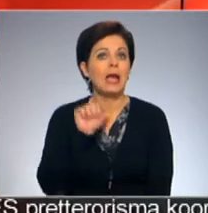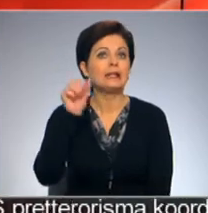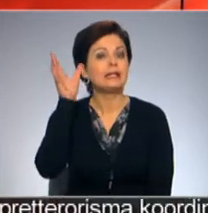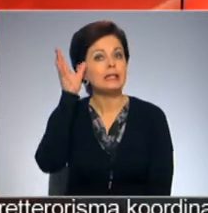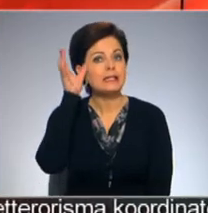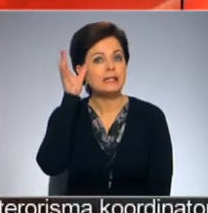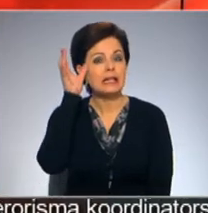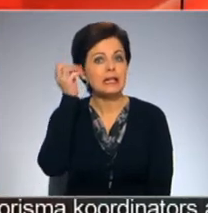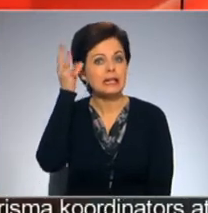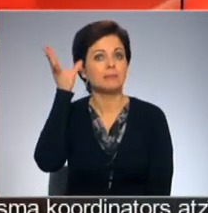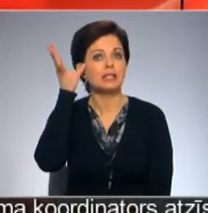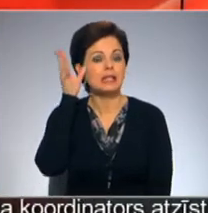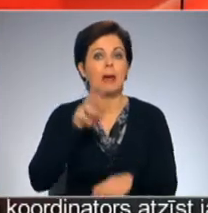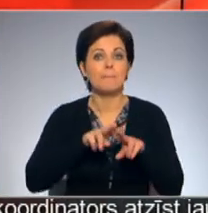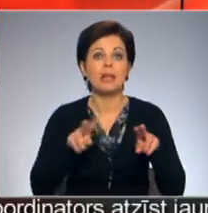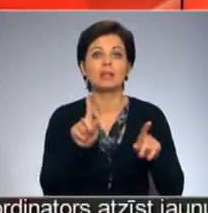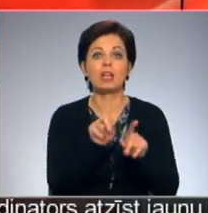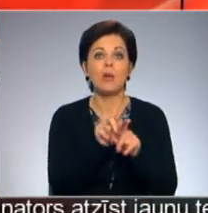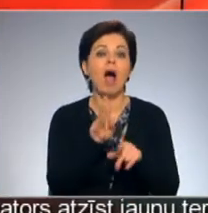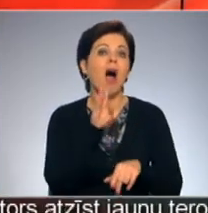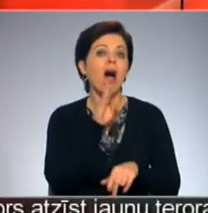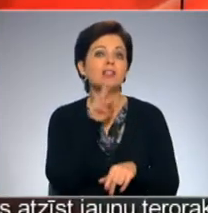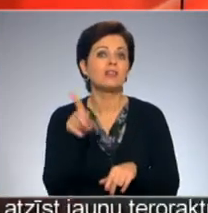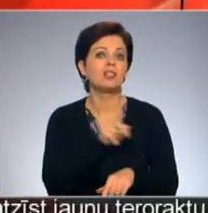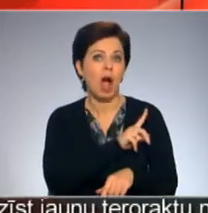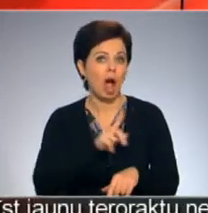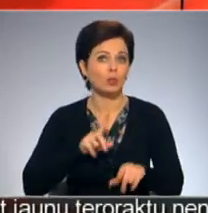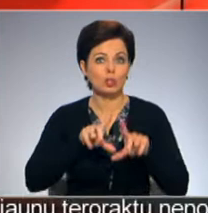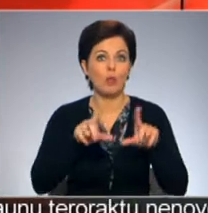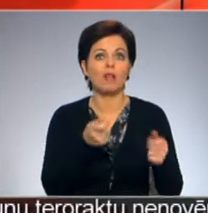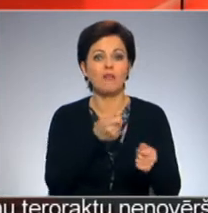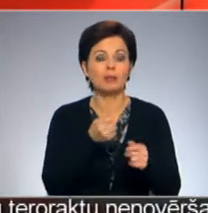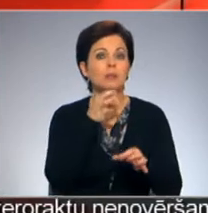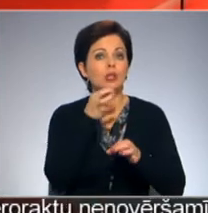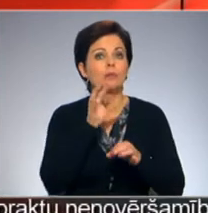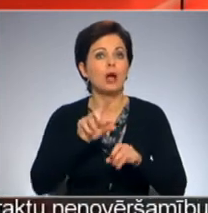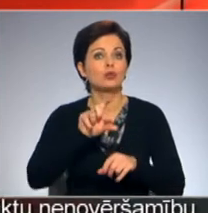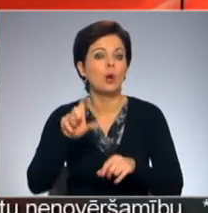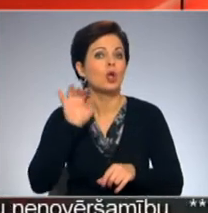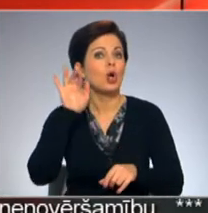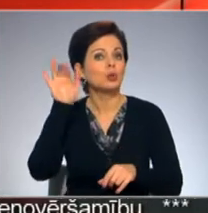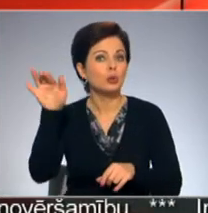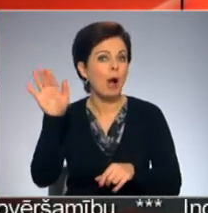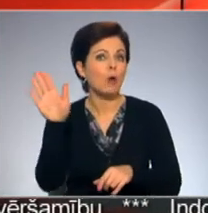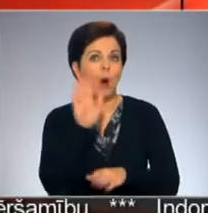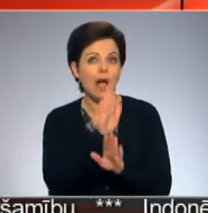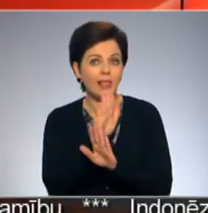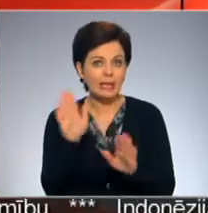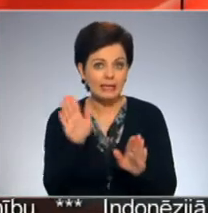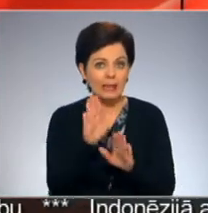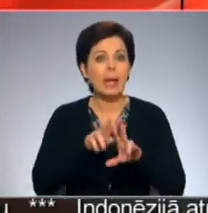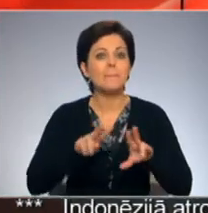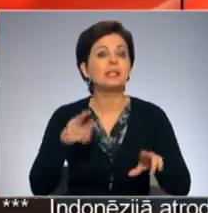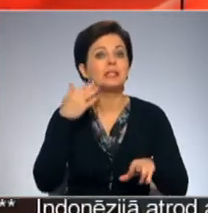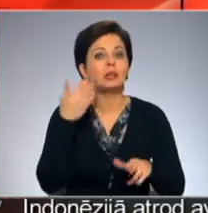Rīt Izglītības un zinātnes ministrijā tiekoties ar Alsviķu arodskolas vadību diskutēs par skolas turpmāko likteni. Ministrija iecerējusi skolu